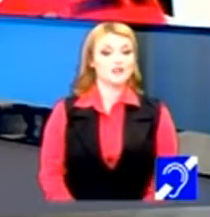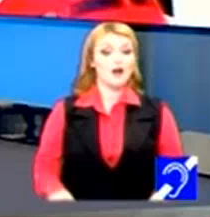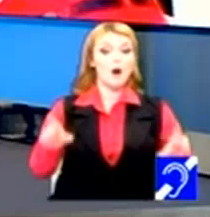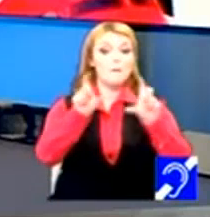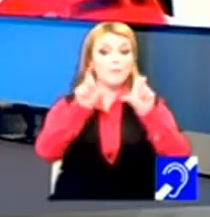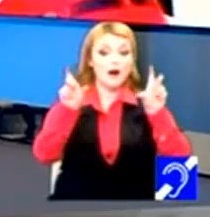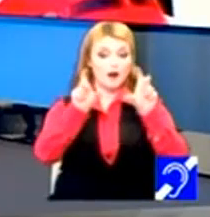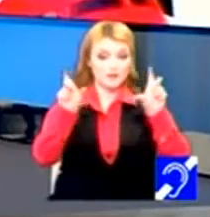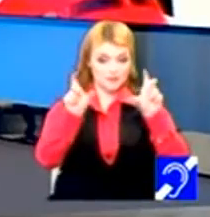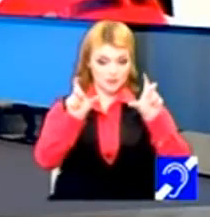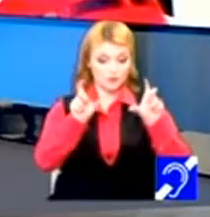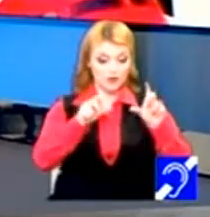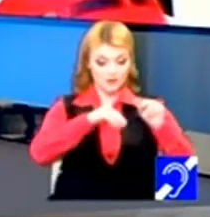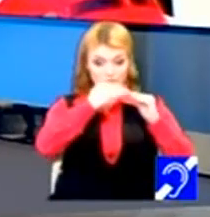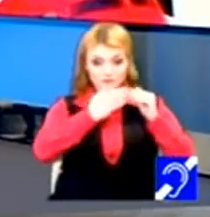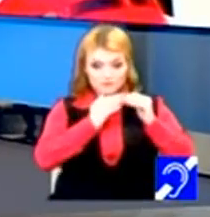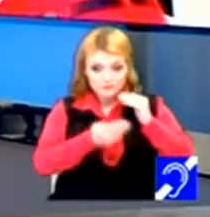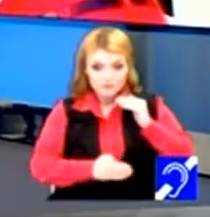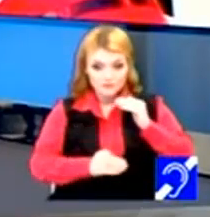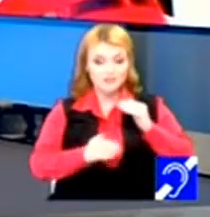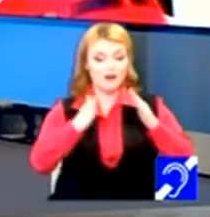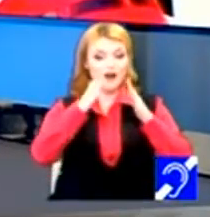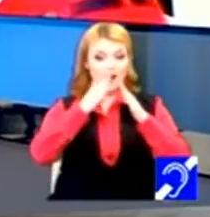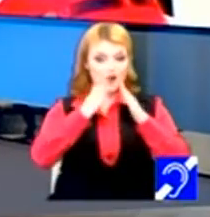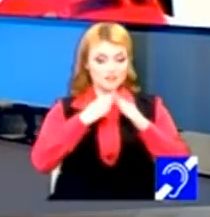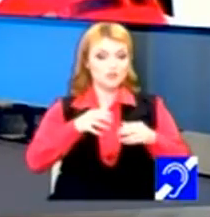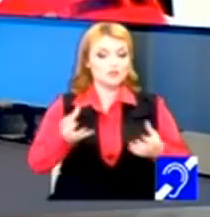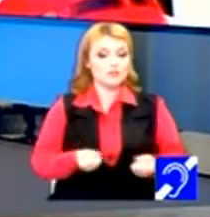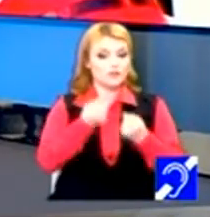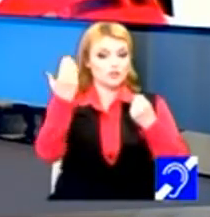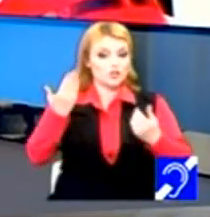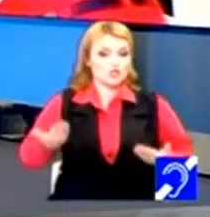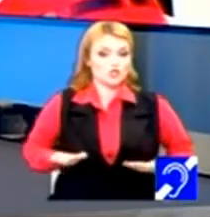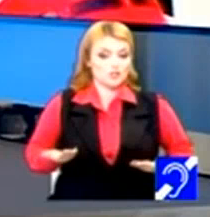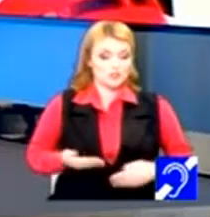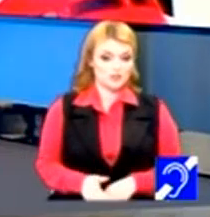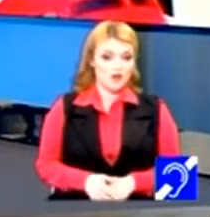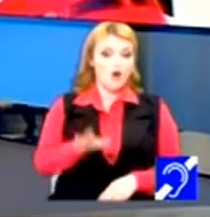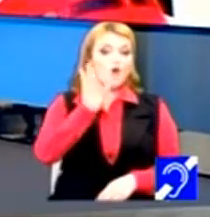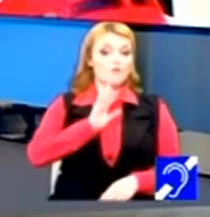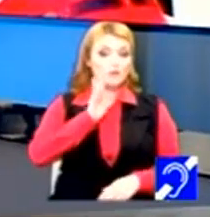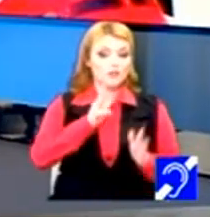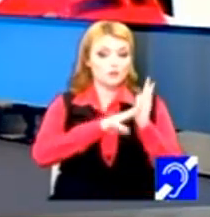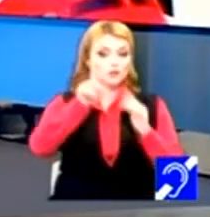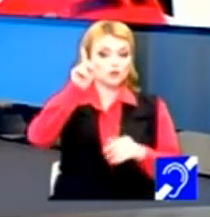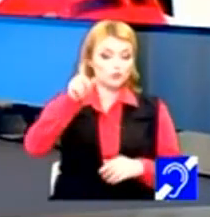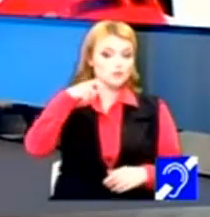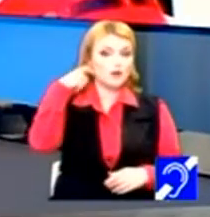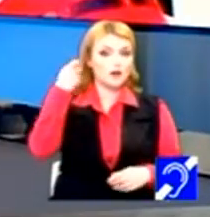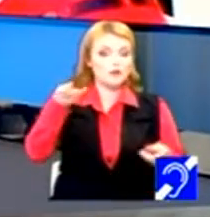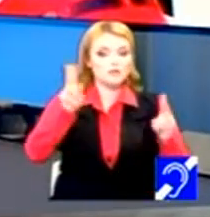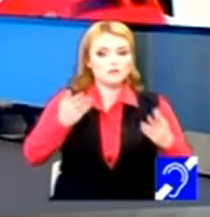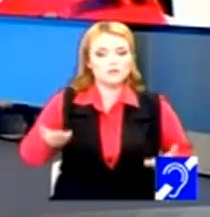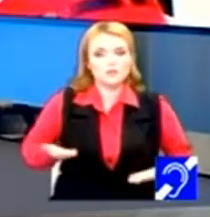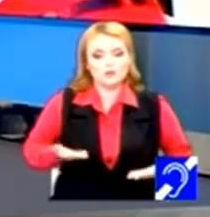Magazinul de la parter i-a salvat viața. O femeie în vârstă de 81 de ani din orașul Bălți a supraviețuit ca prin minune după ce a